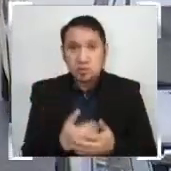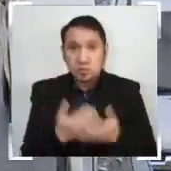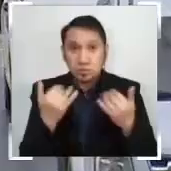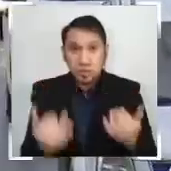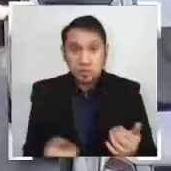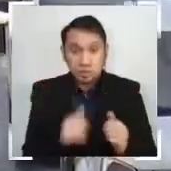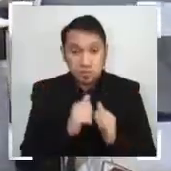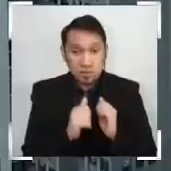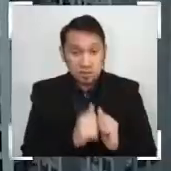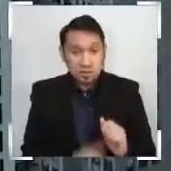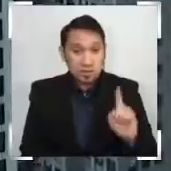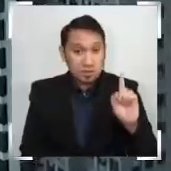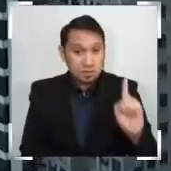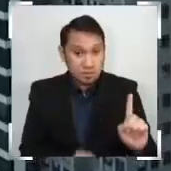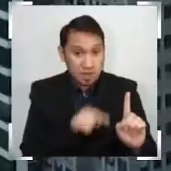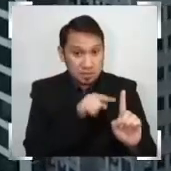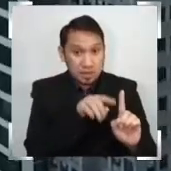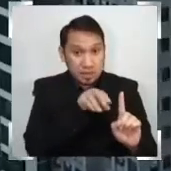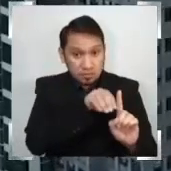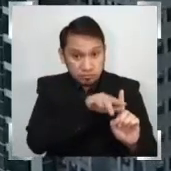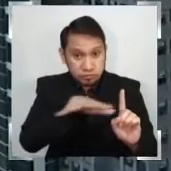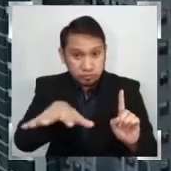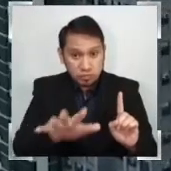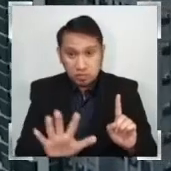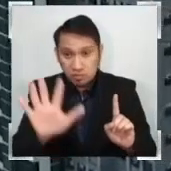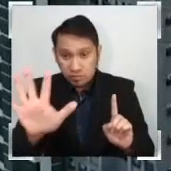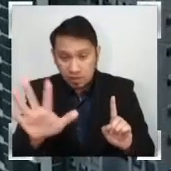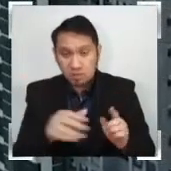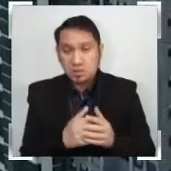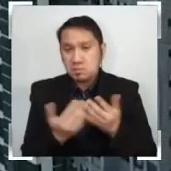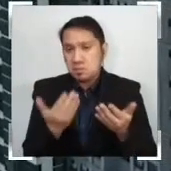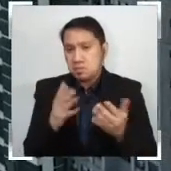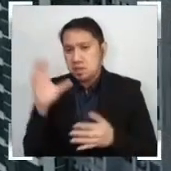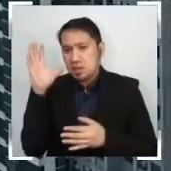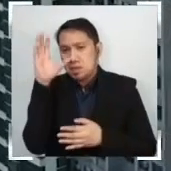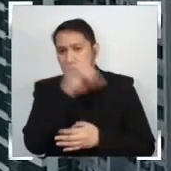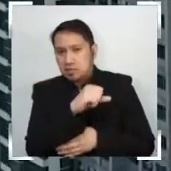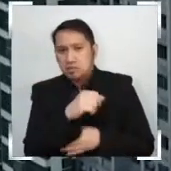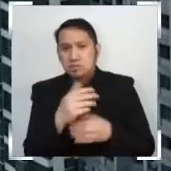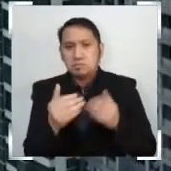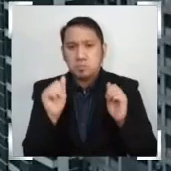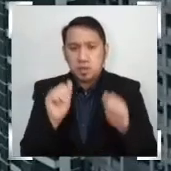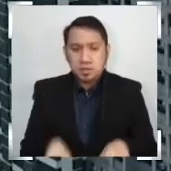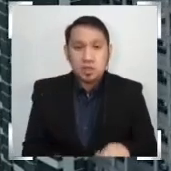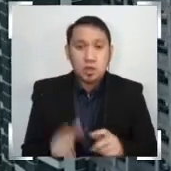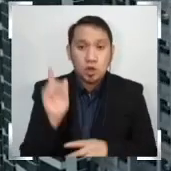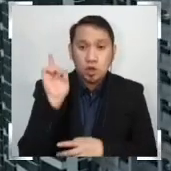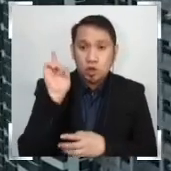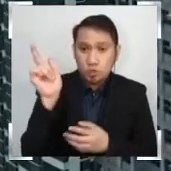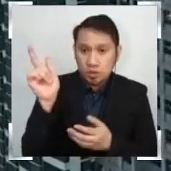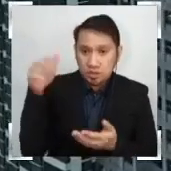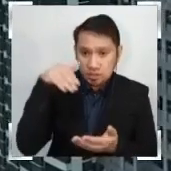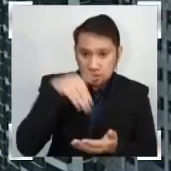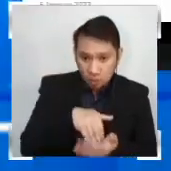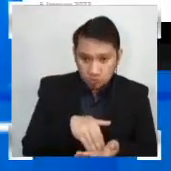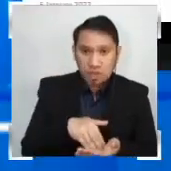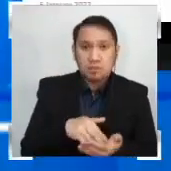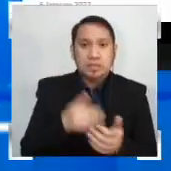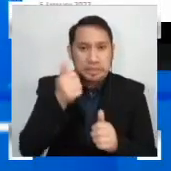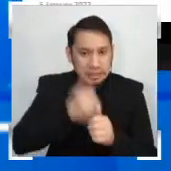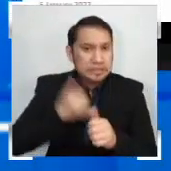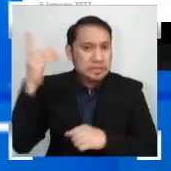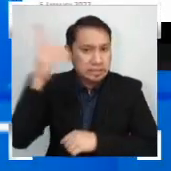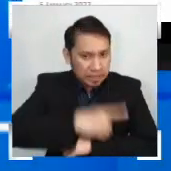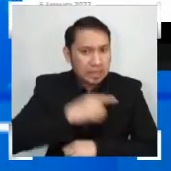limang iba pa ang nahawa. Sa projection ng Octa, posibleng magtala ng 20,000 cases per day sa mga susunod na araw. The